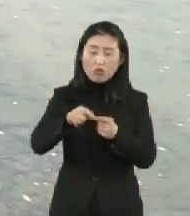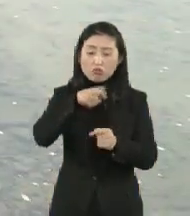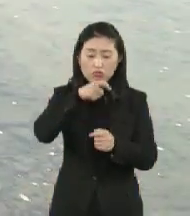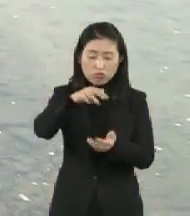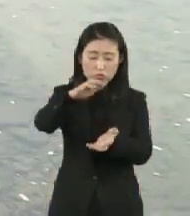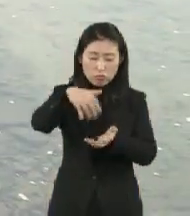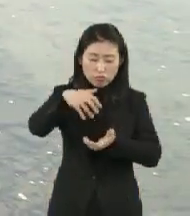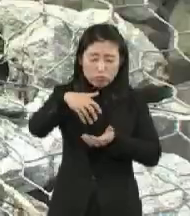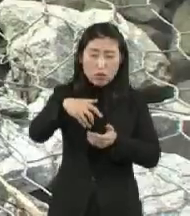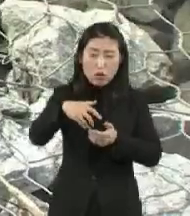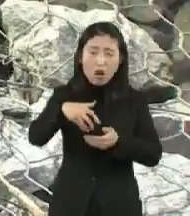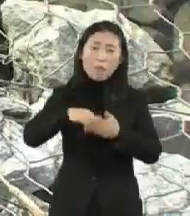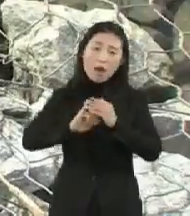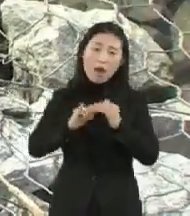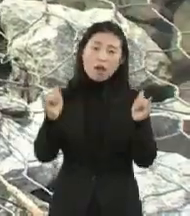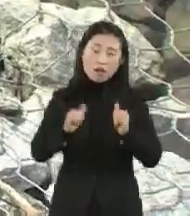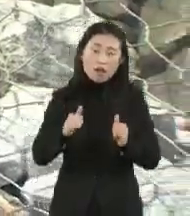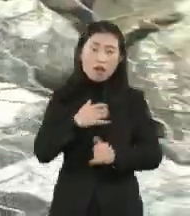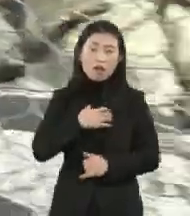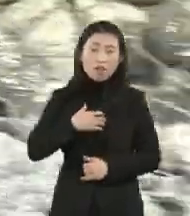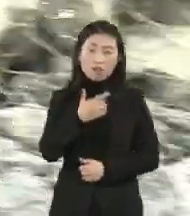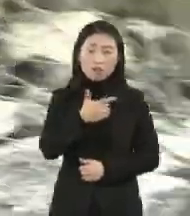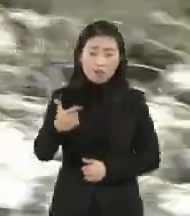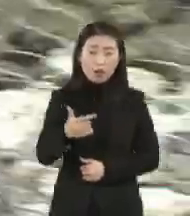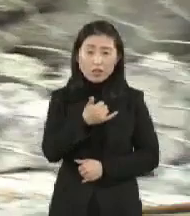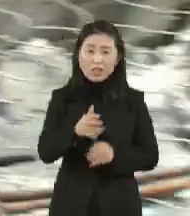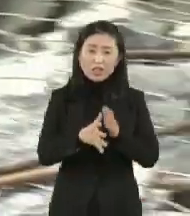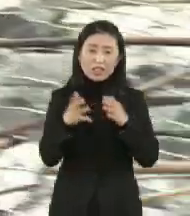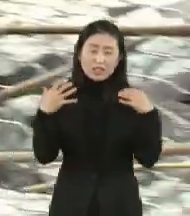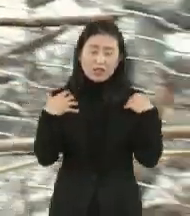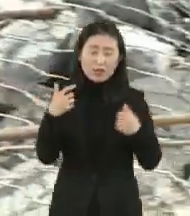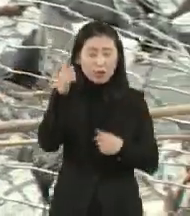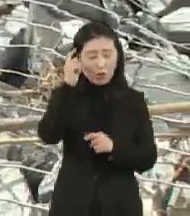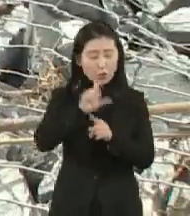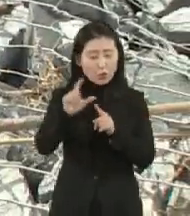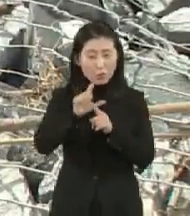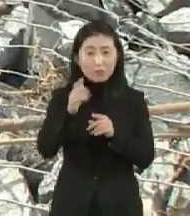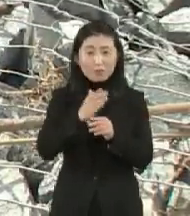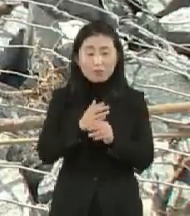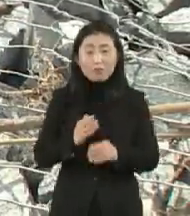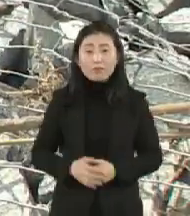있어 세종시의 고민이 깊어지고 있습니다. TJB 장석영입니다.